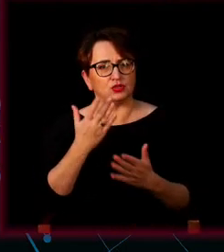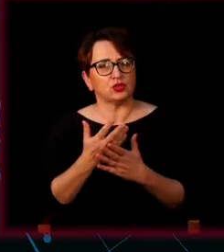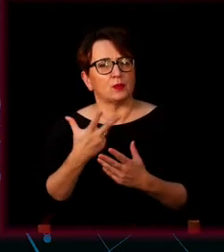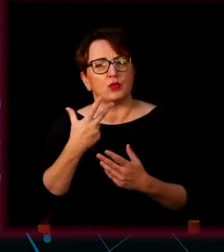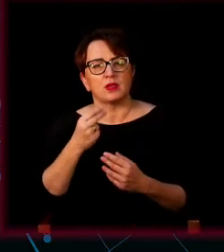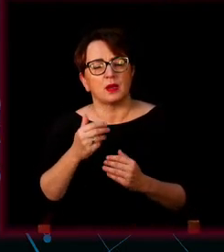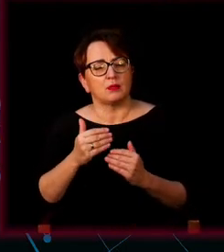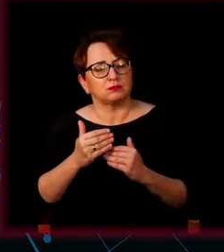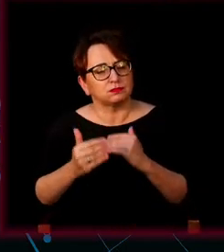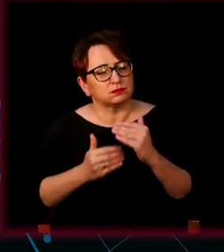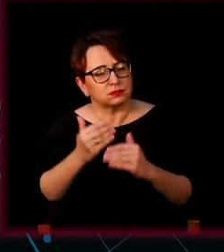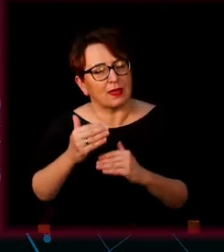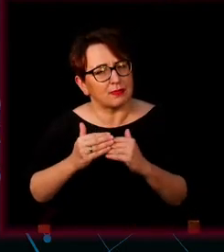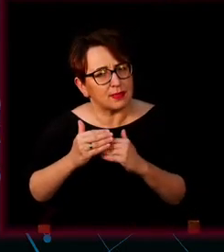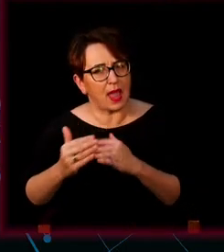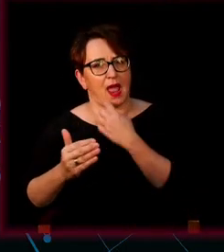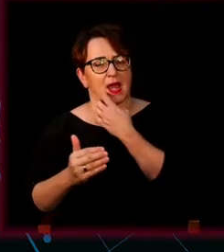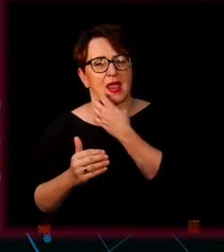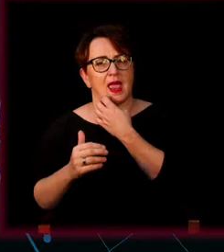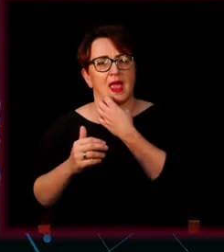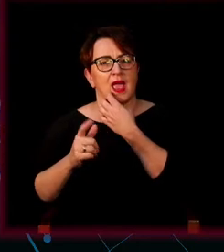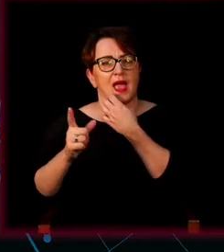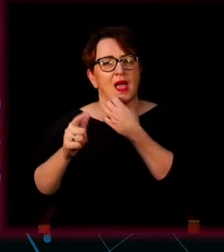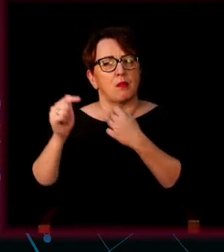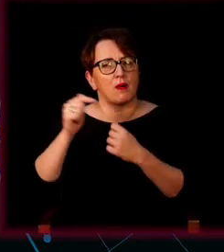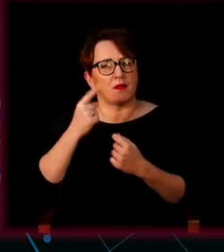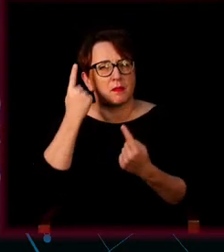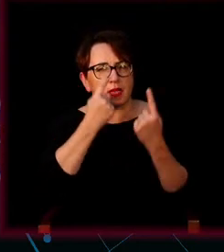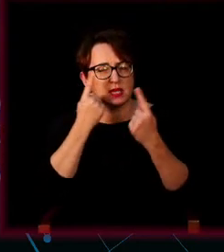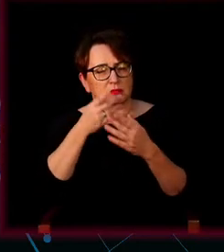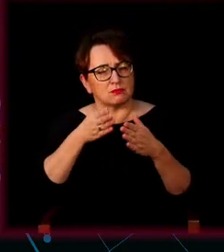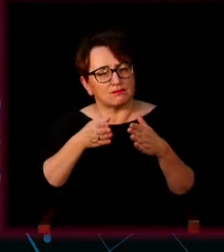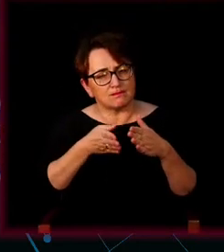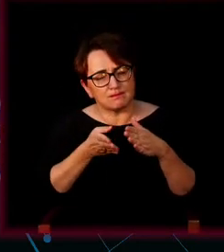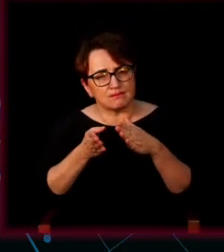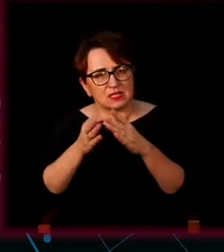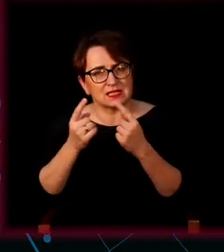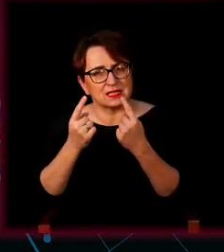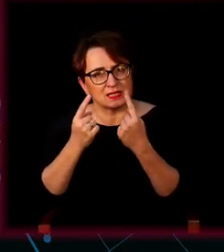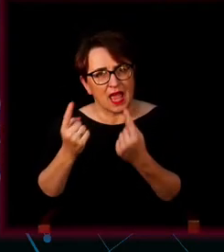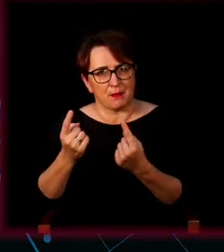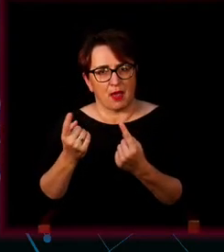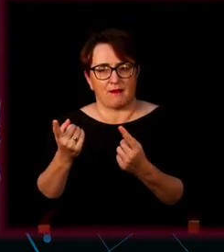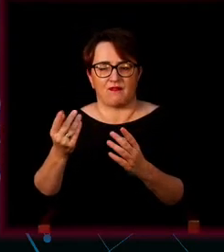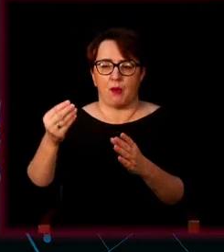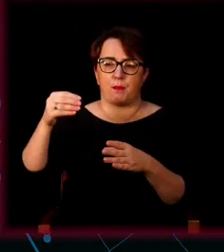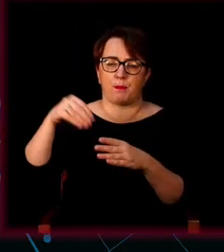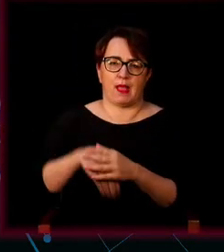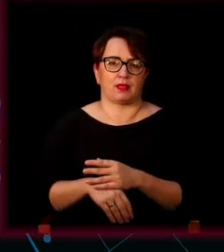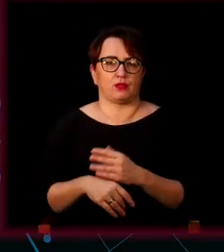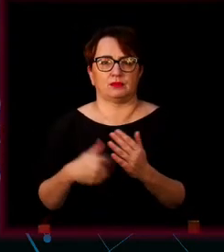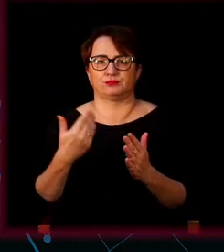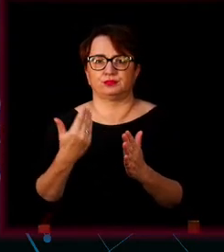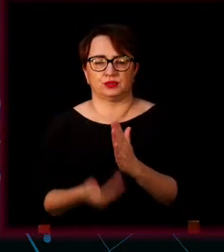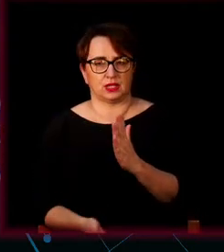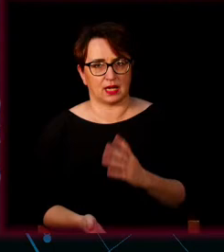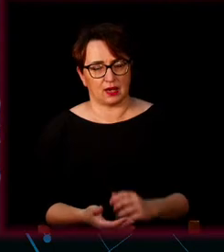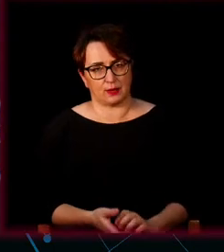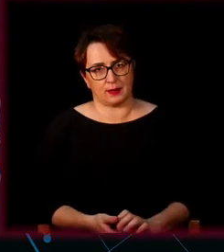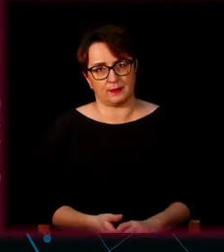z tym na tyle daleko, że pewne kolejne myślenia sama wpadła. Przede wszystkim